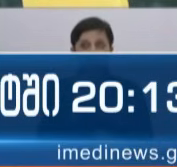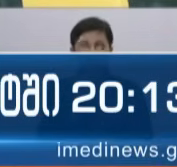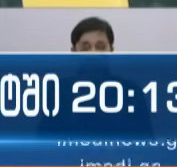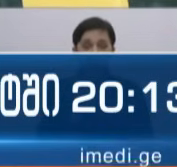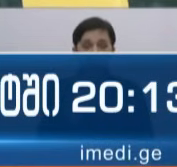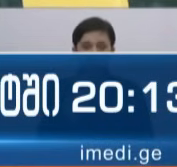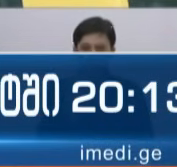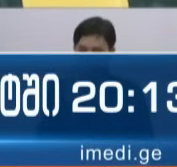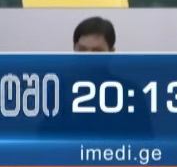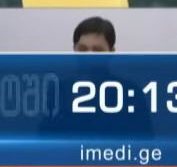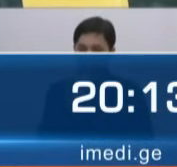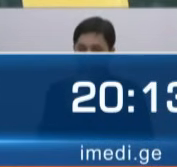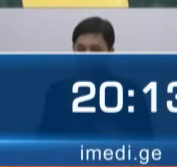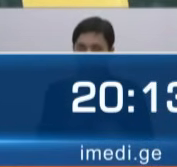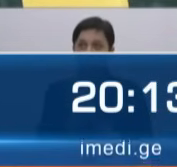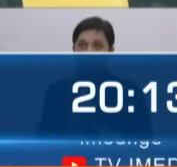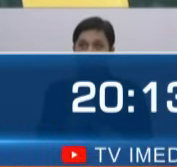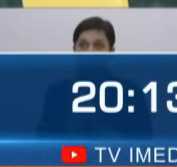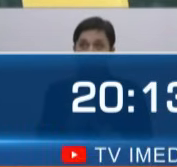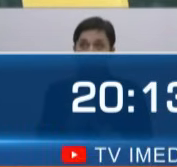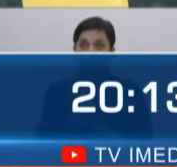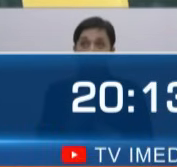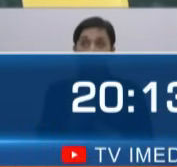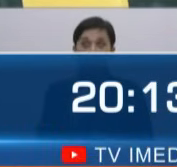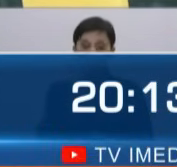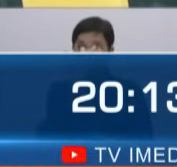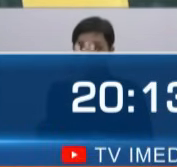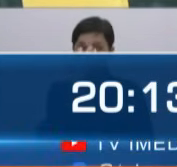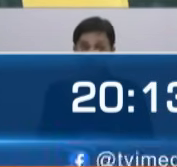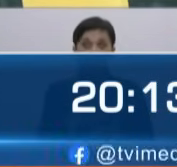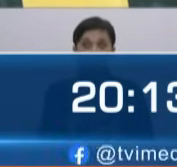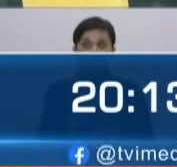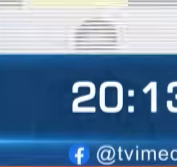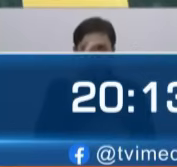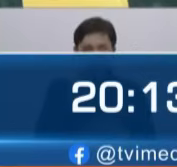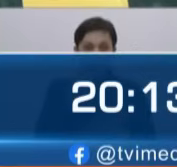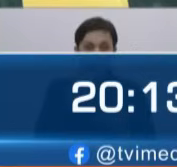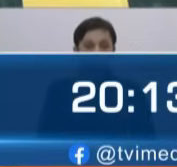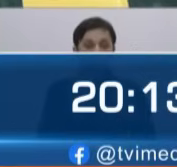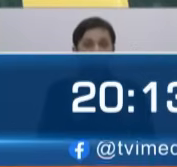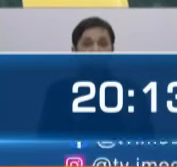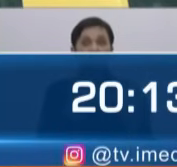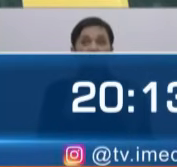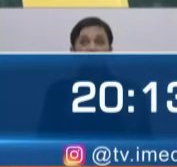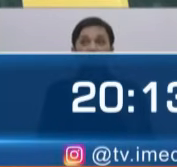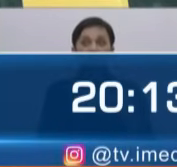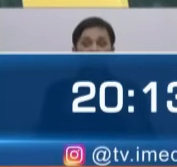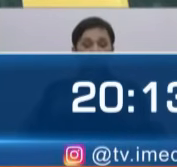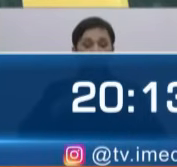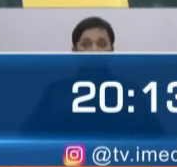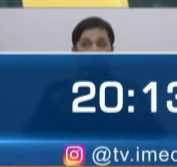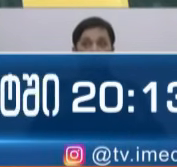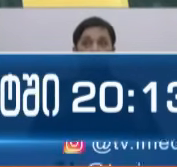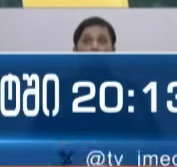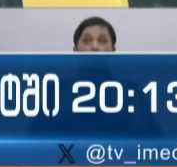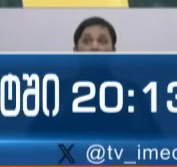ბრმა უნდა იყოს, რომ ეს ვერ დაინახო. და ვინაიდან არ ვარ ბრმა, ვხედავ სხვა რამესაც. თქვენ თავს არ აღშენებთ.